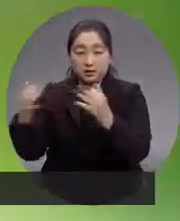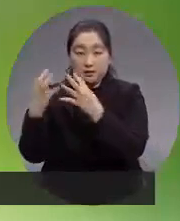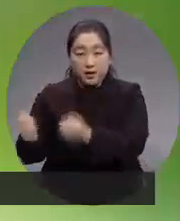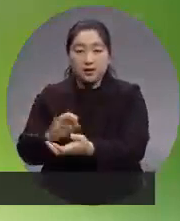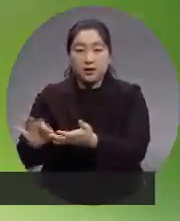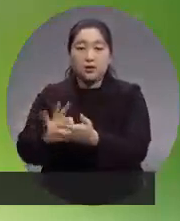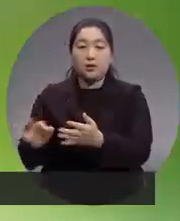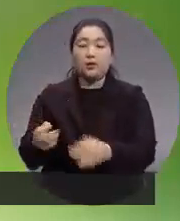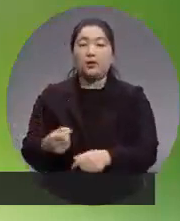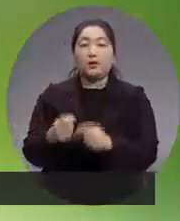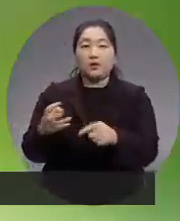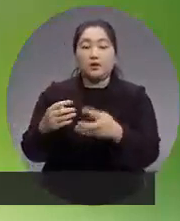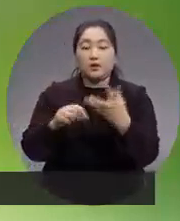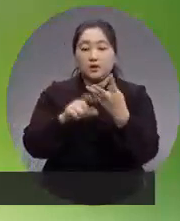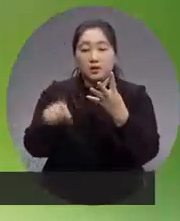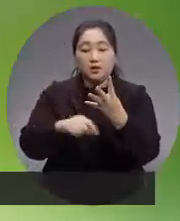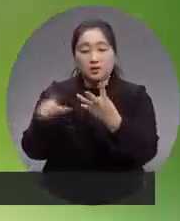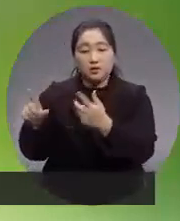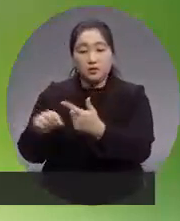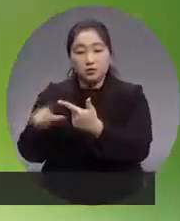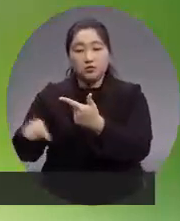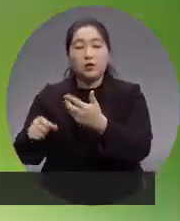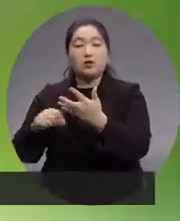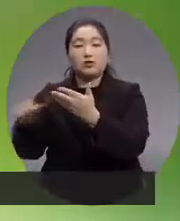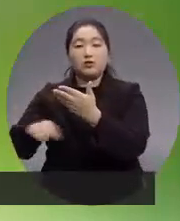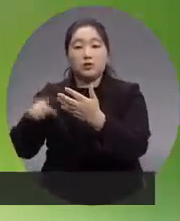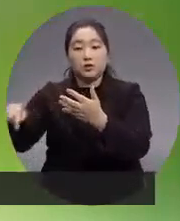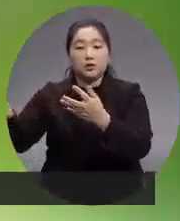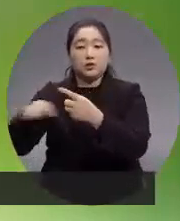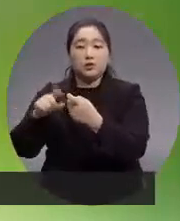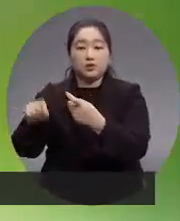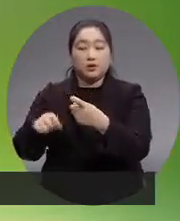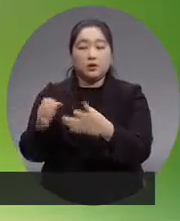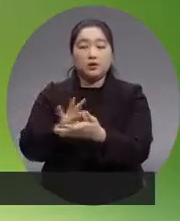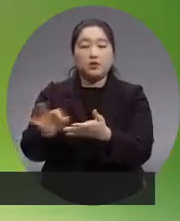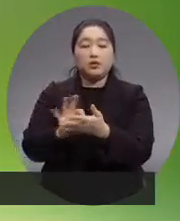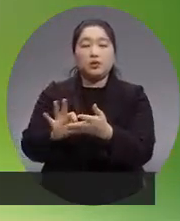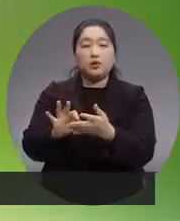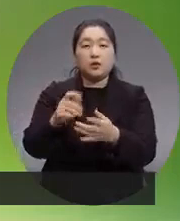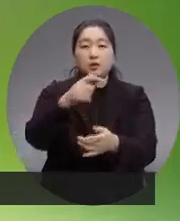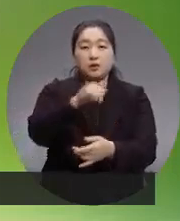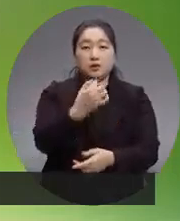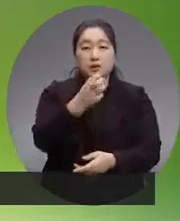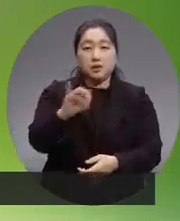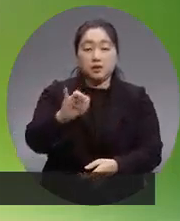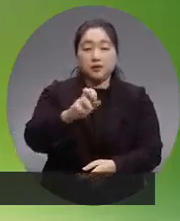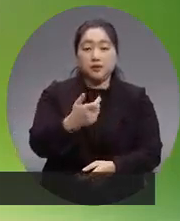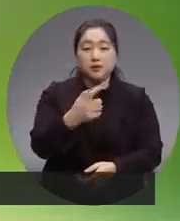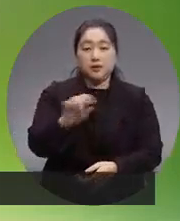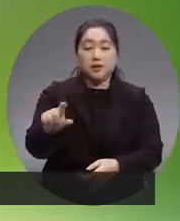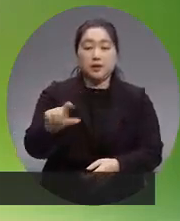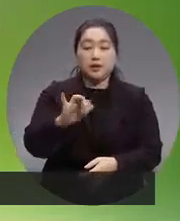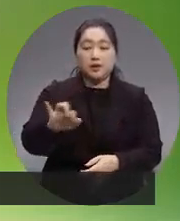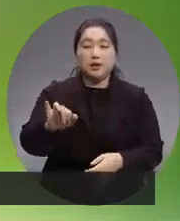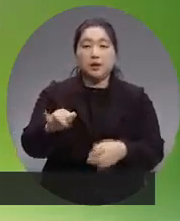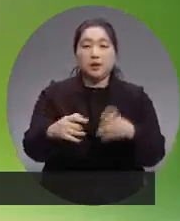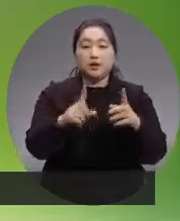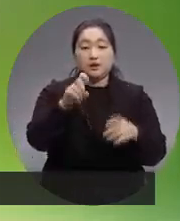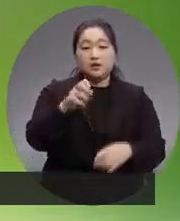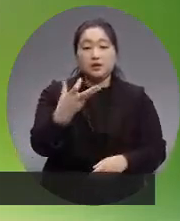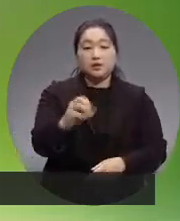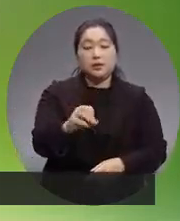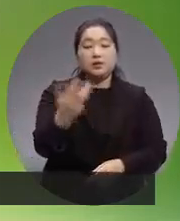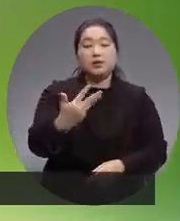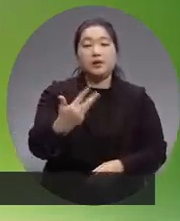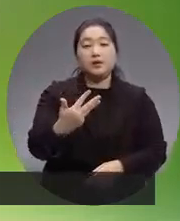대중형 골프장은 4월에서 6월 그리고 9월에서 11월에 이용료, 즉 그린피를 평일 18만 8천 원, 주말